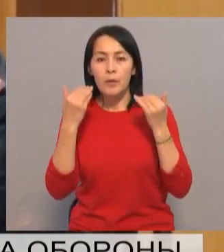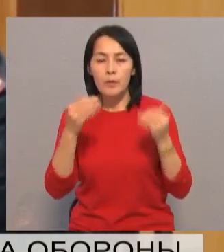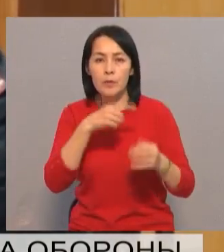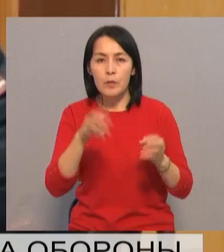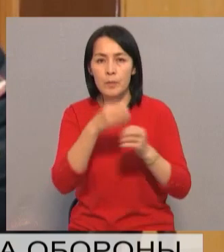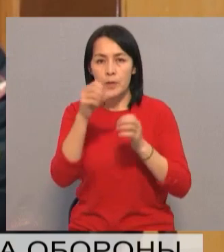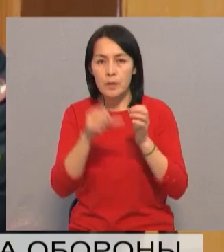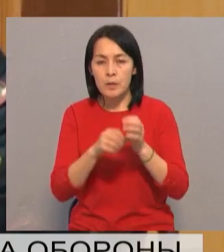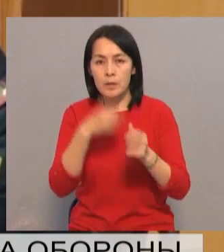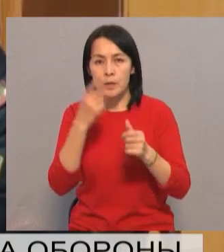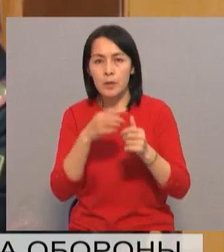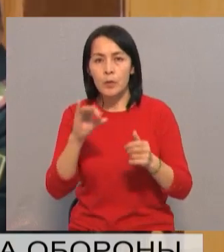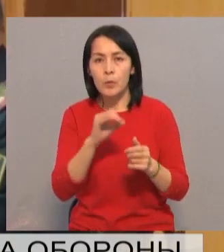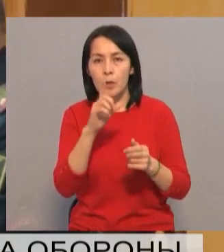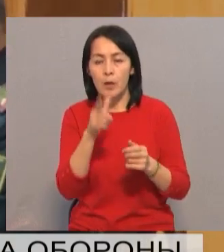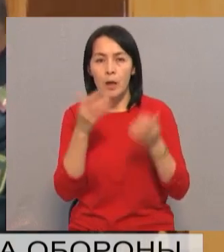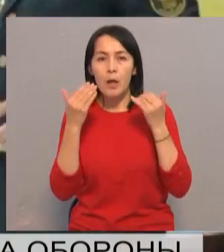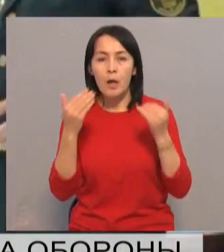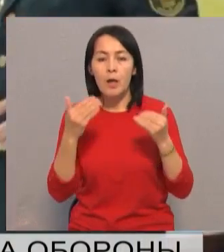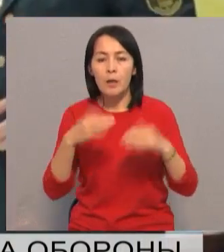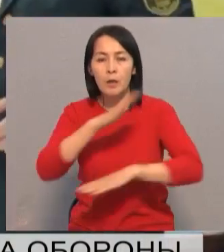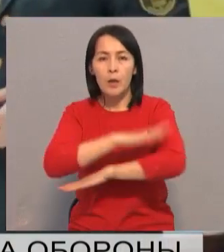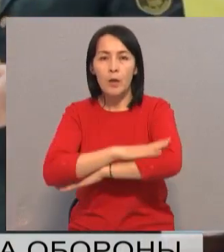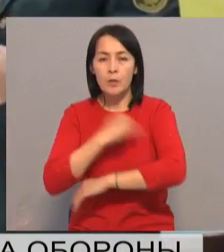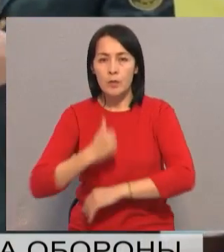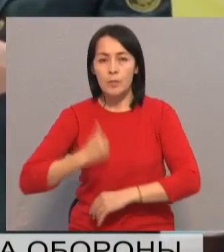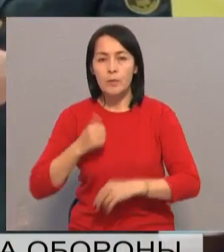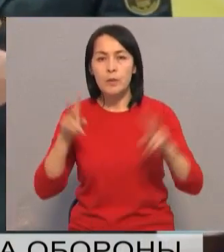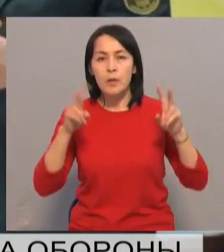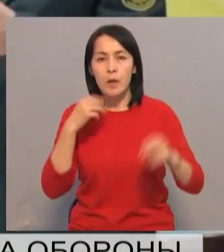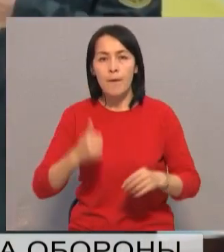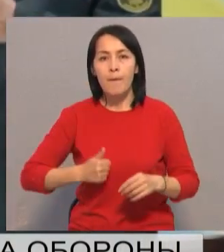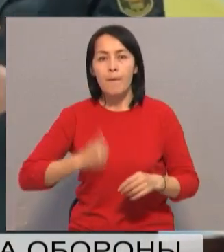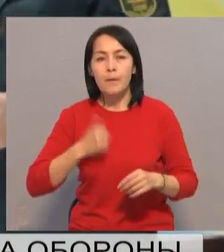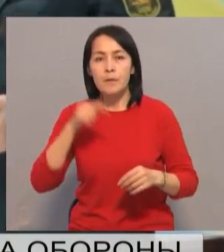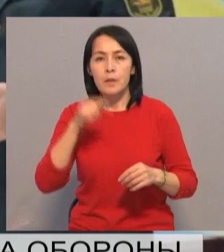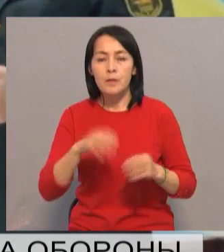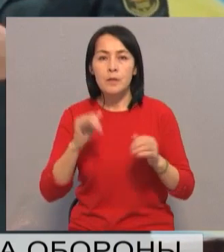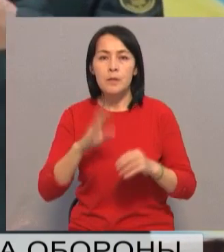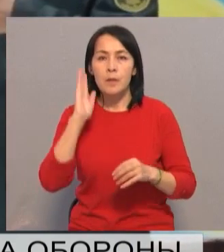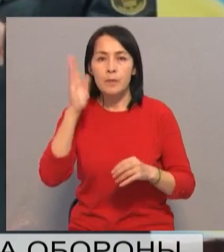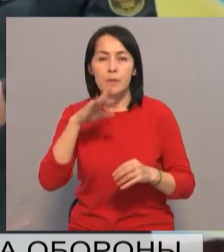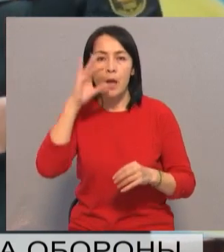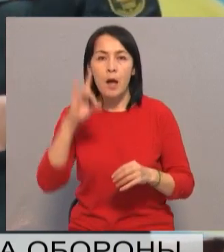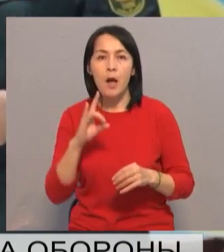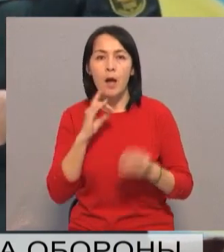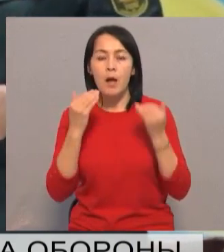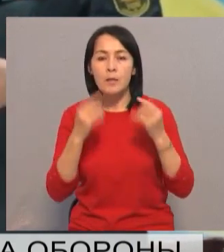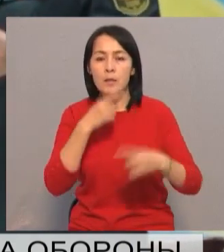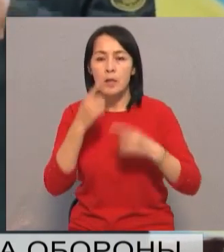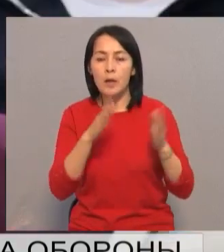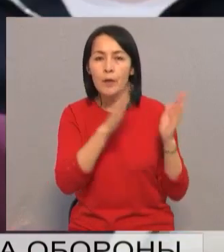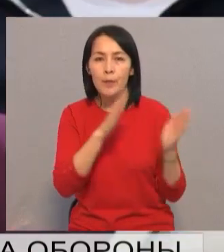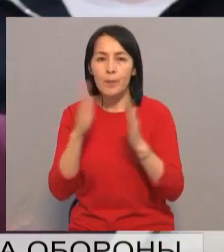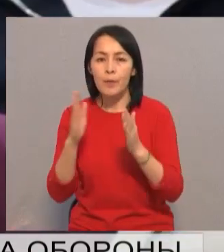номер 16 имени Юрия Гагарина в формате урока мужества на тему «Патриотизм – основа процветания Казахстана». Гости рассказали о